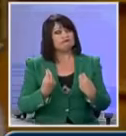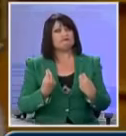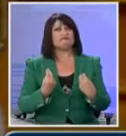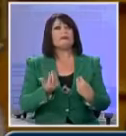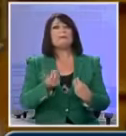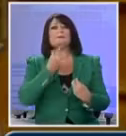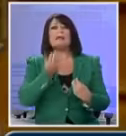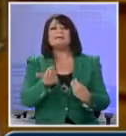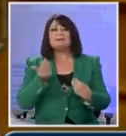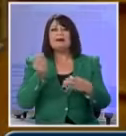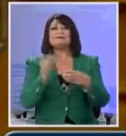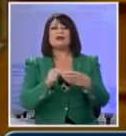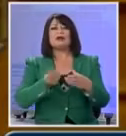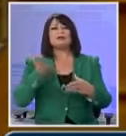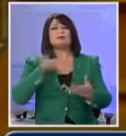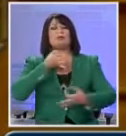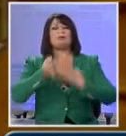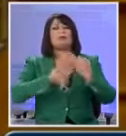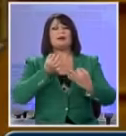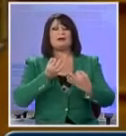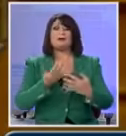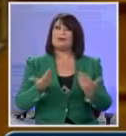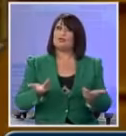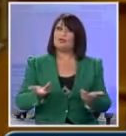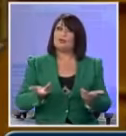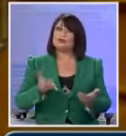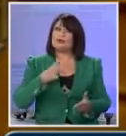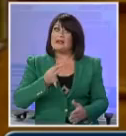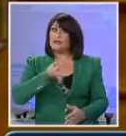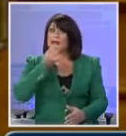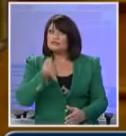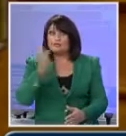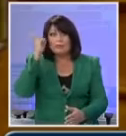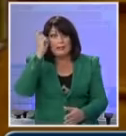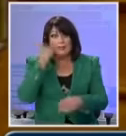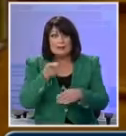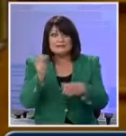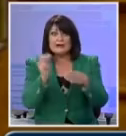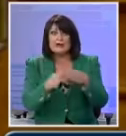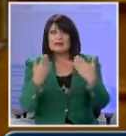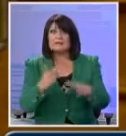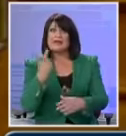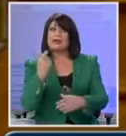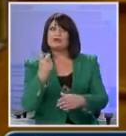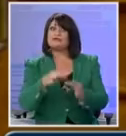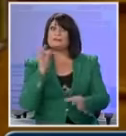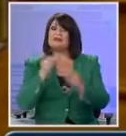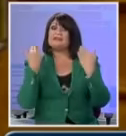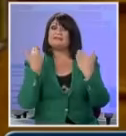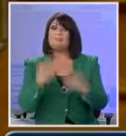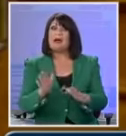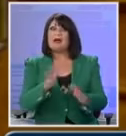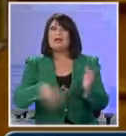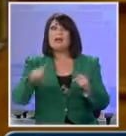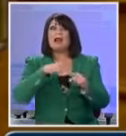προεκλογική ομιλία όμως κύριε μαράκη θέλω να σας υπενθυμίσω οι εκλογές γίνανε στις 20 του σεπτέμβρη και ο